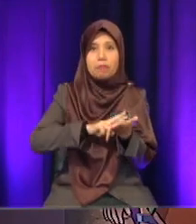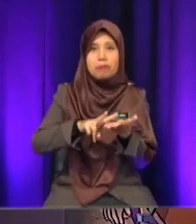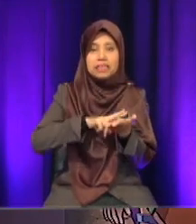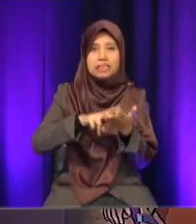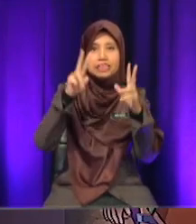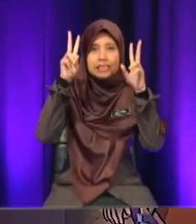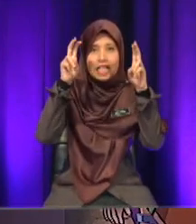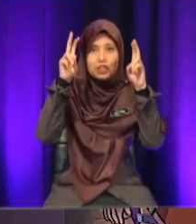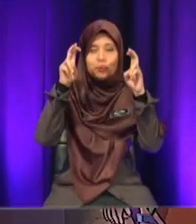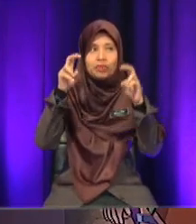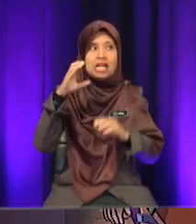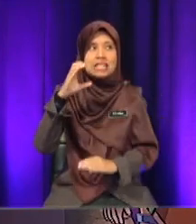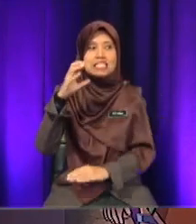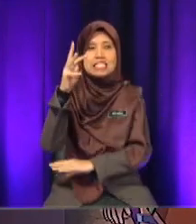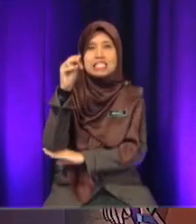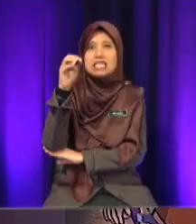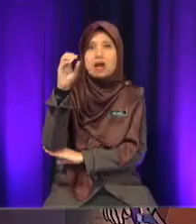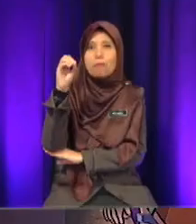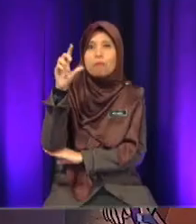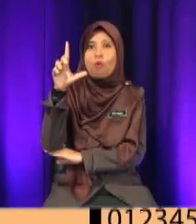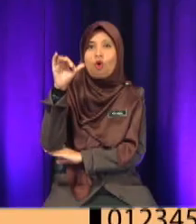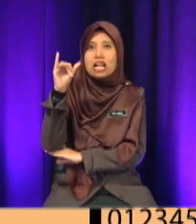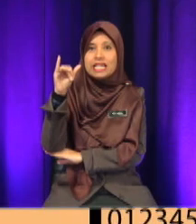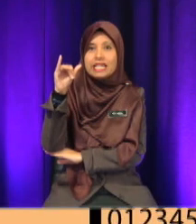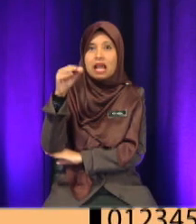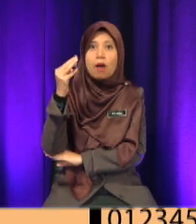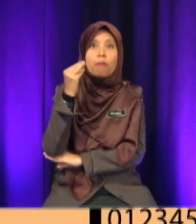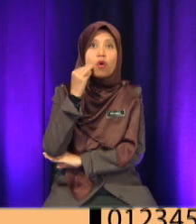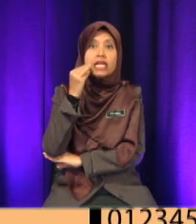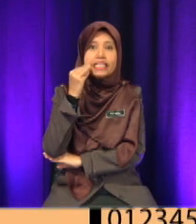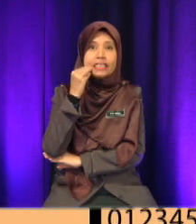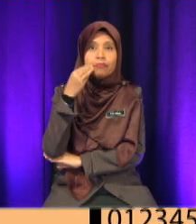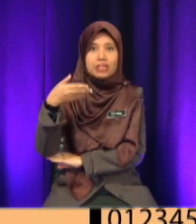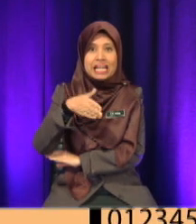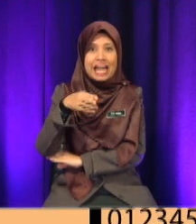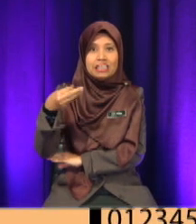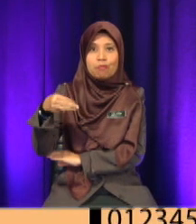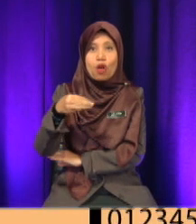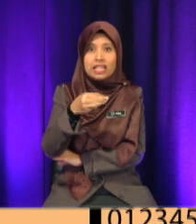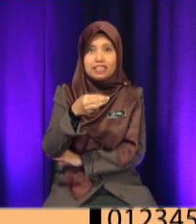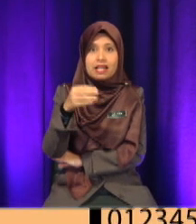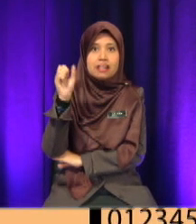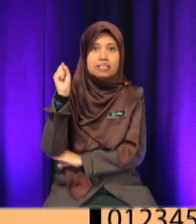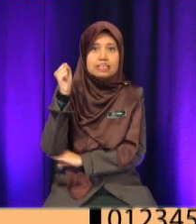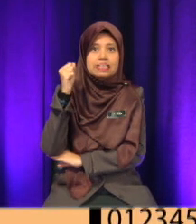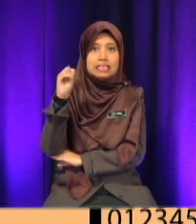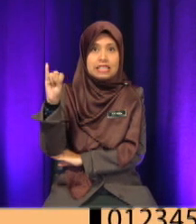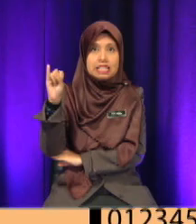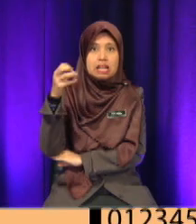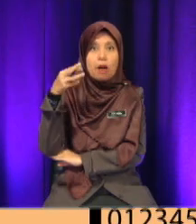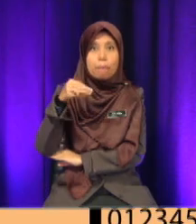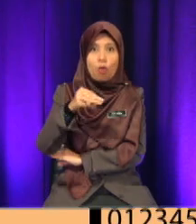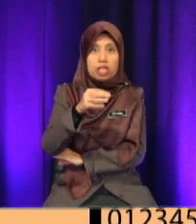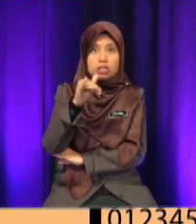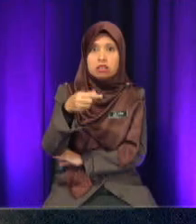si Molly yang sombong si Muli yang sombong Siapa